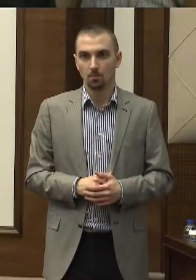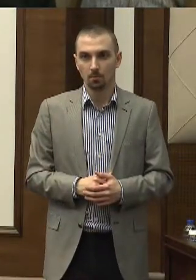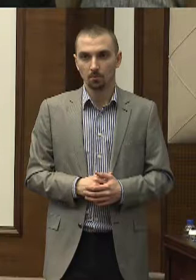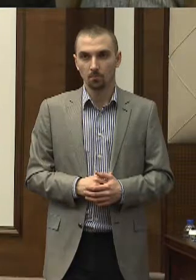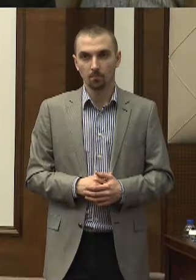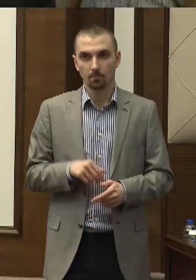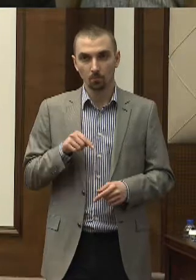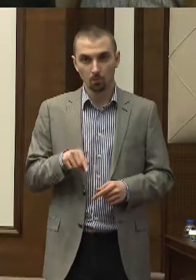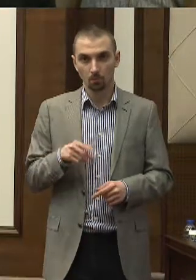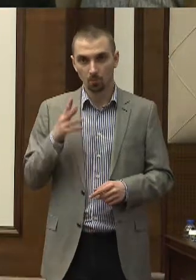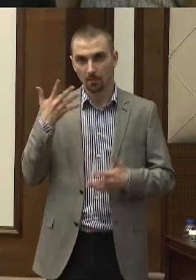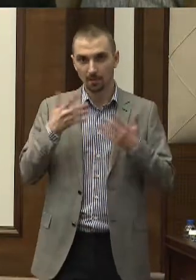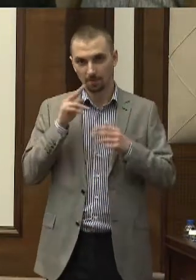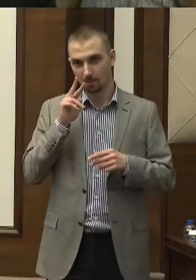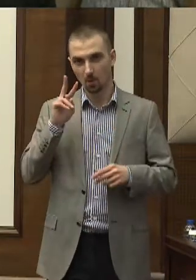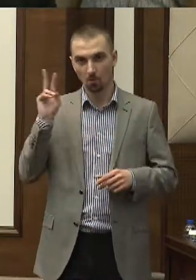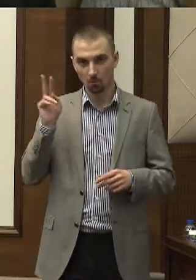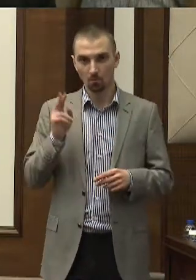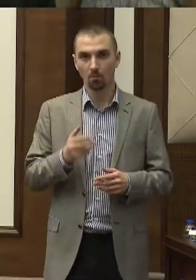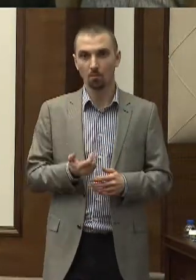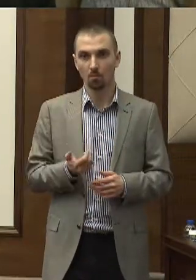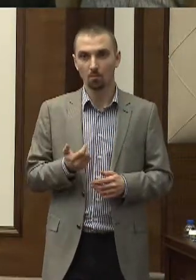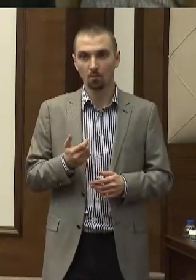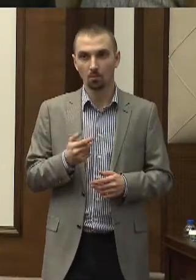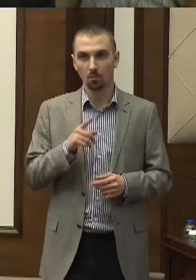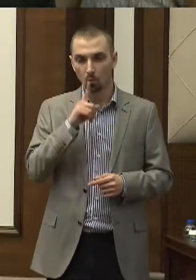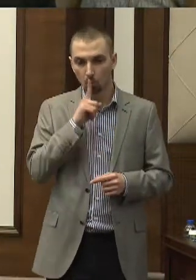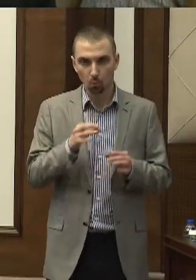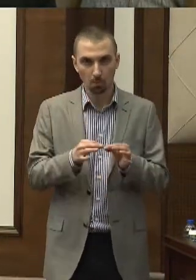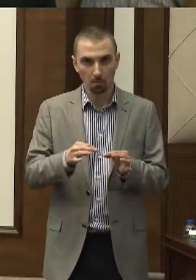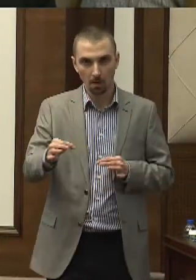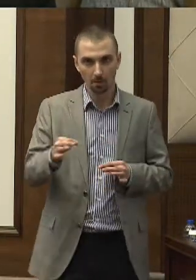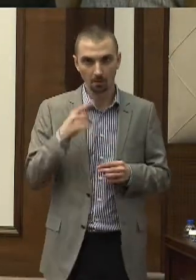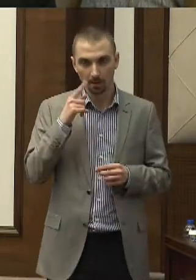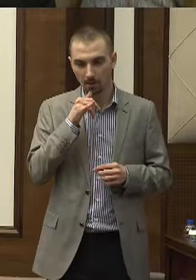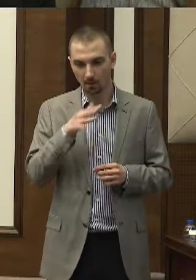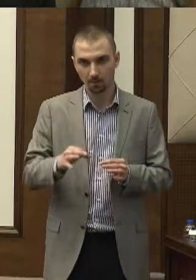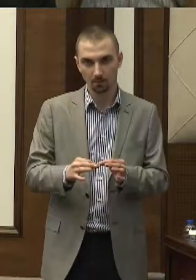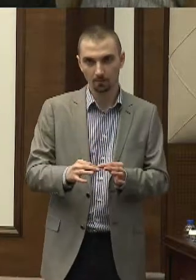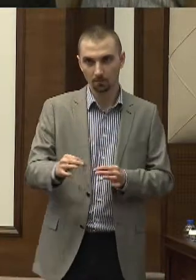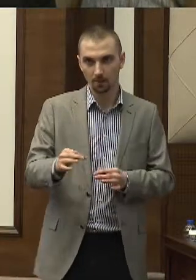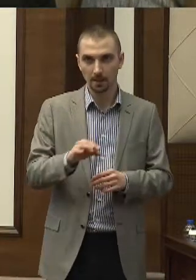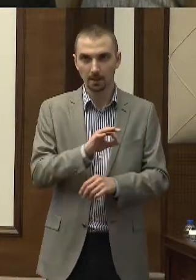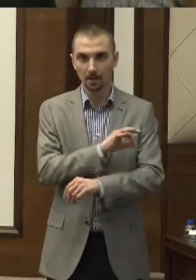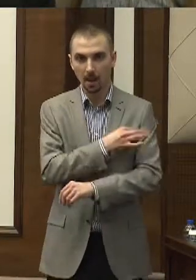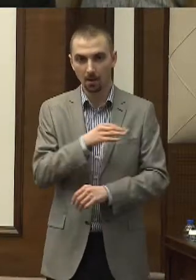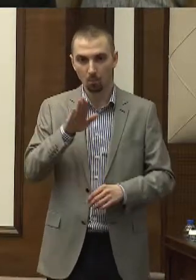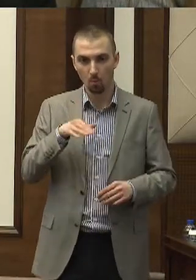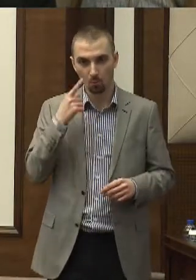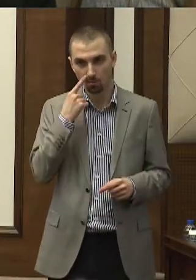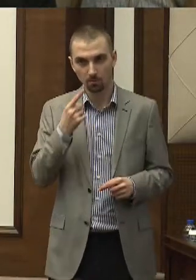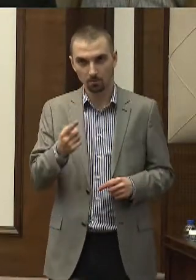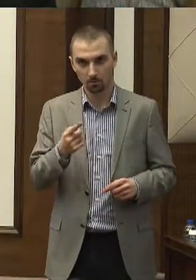bu. Şu anda ekranda gördüğümüz hat 100 metrelik sahil hattı. Sarı ile boyalı